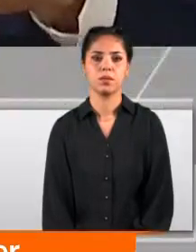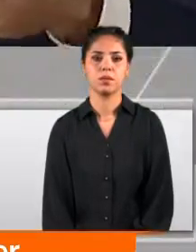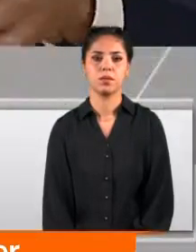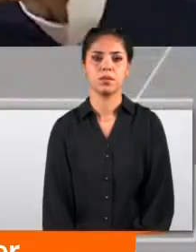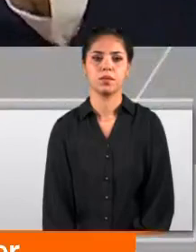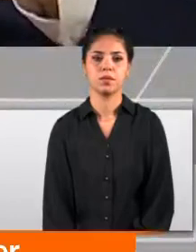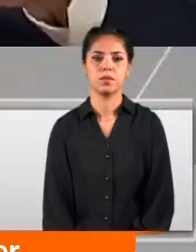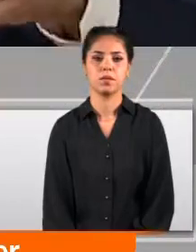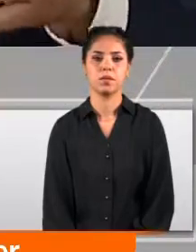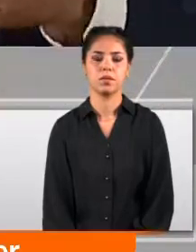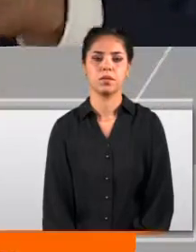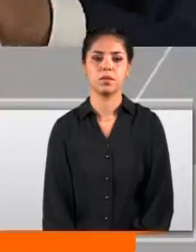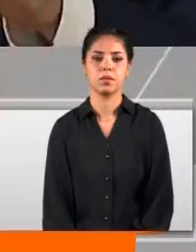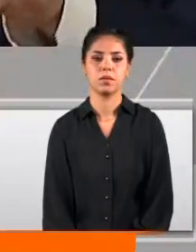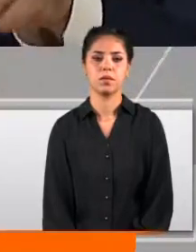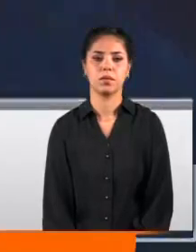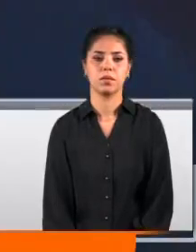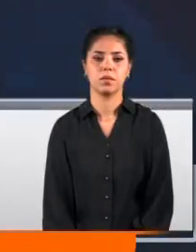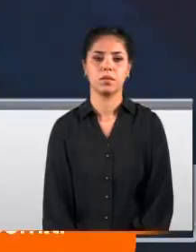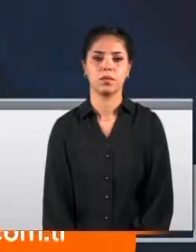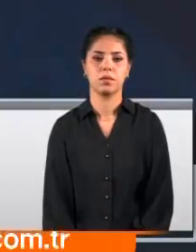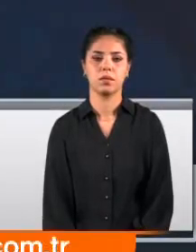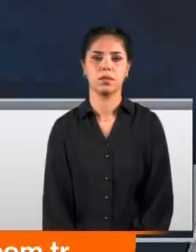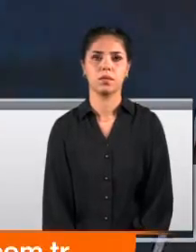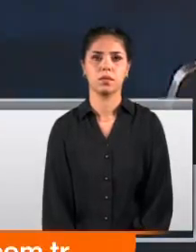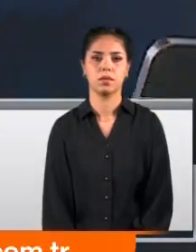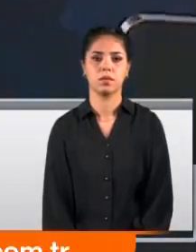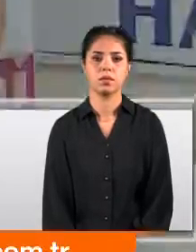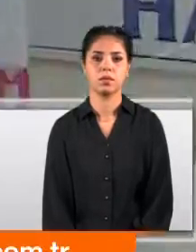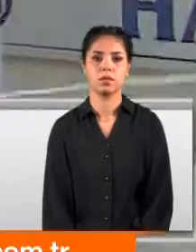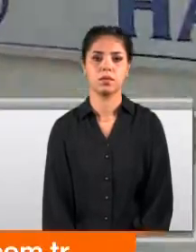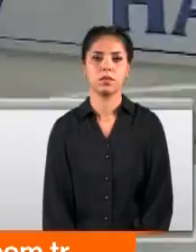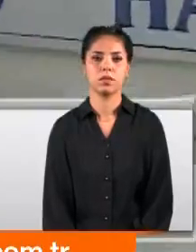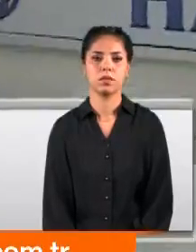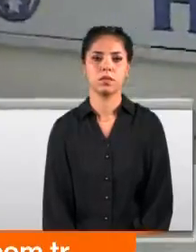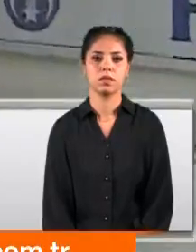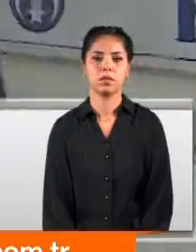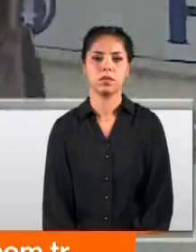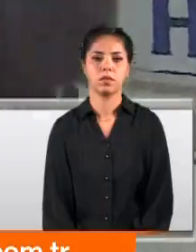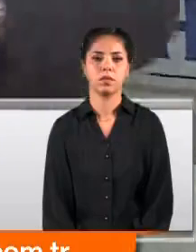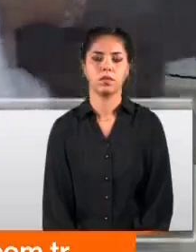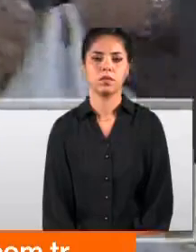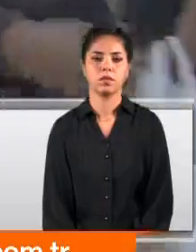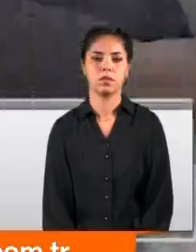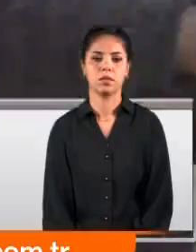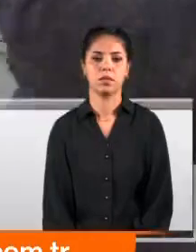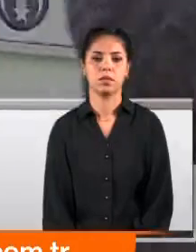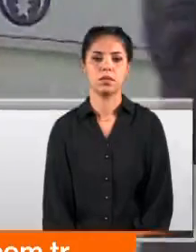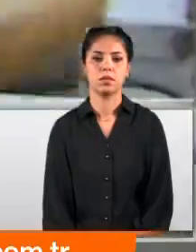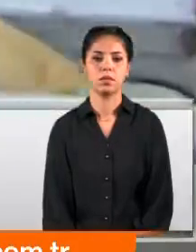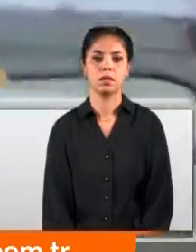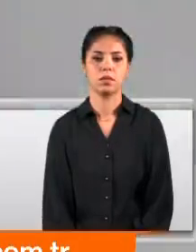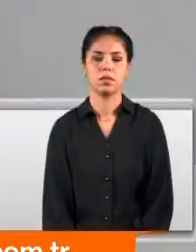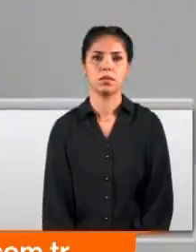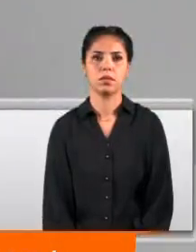ishal kusma baş ağrısı ateş yüksek ateş insanlarda görülüyor ishallik bakteri falan oldu yani hala kendimi rahatsız